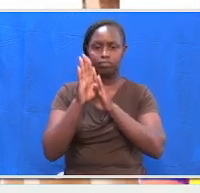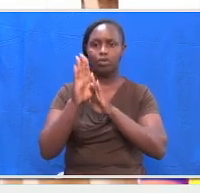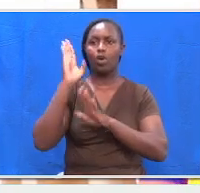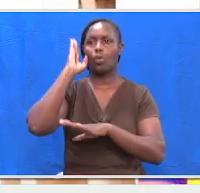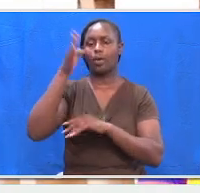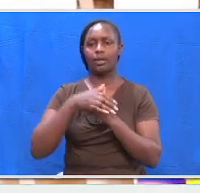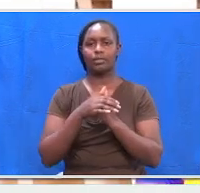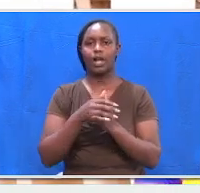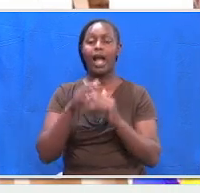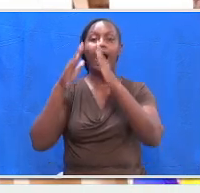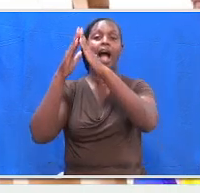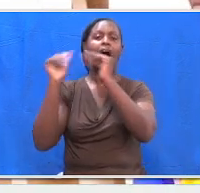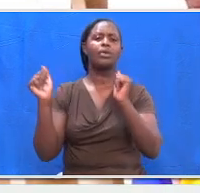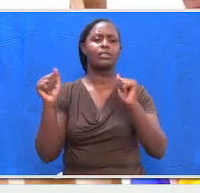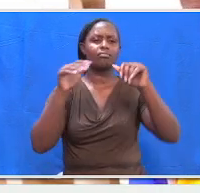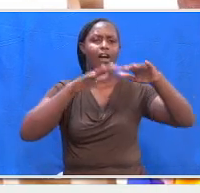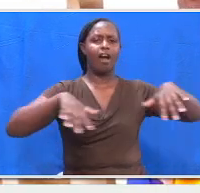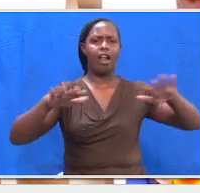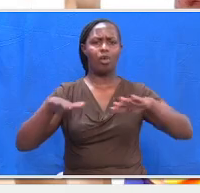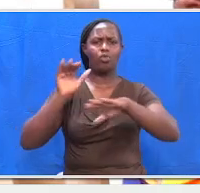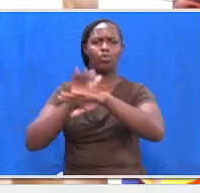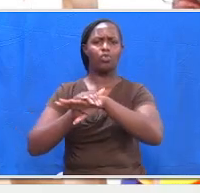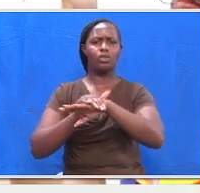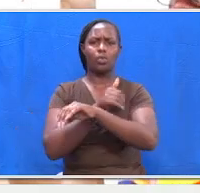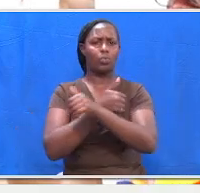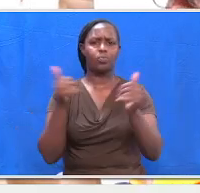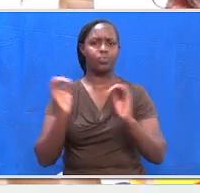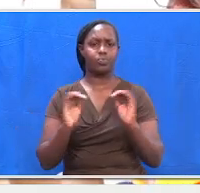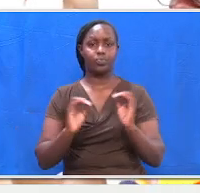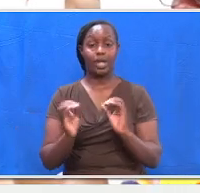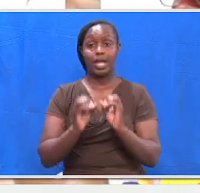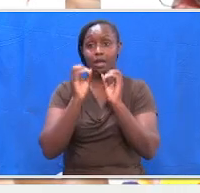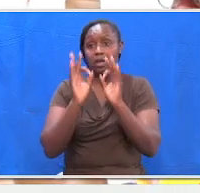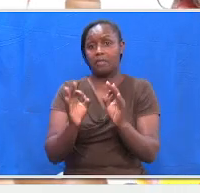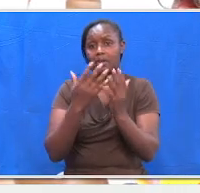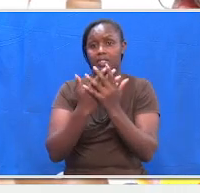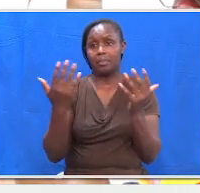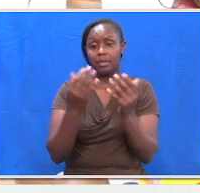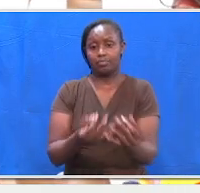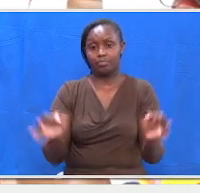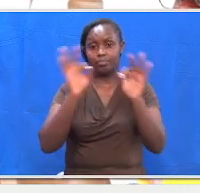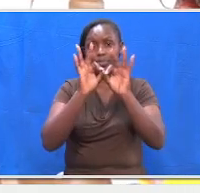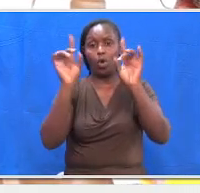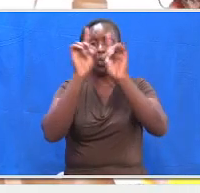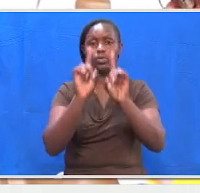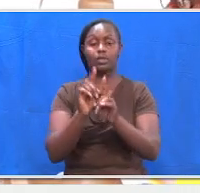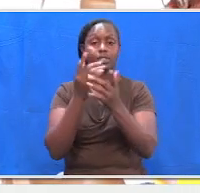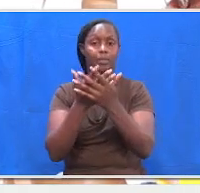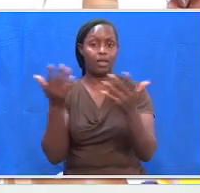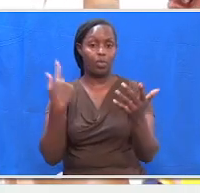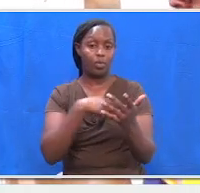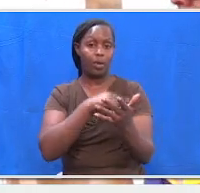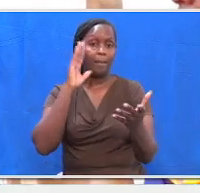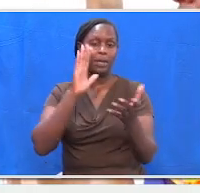nzuri sana. Yeah, si nzuri sana. Kama itakuwa ni kitu ya maana na ni ya ukweli,